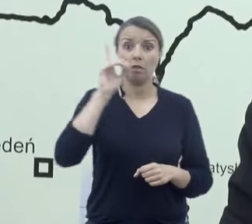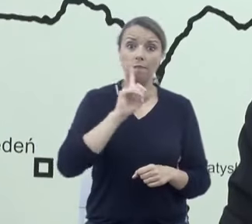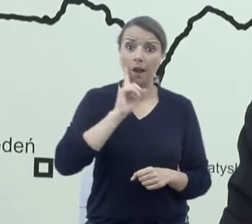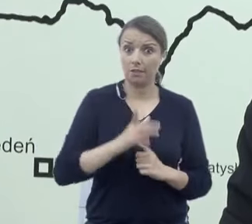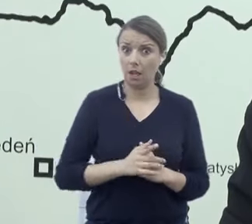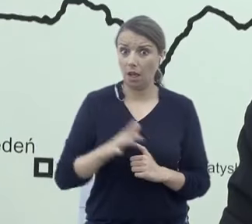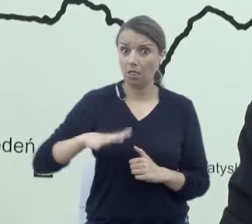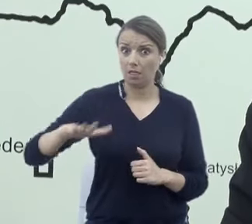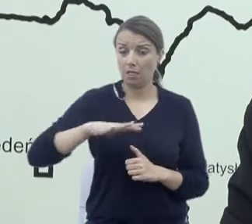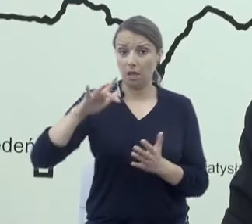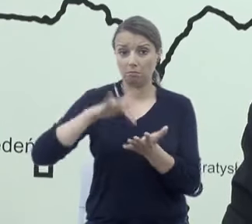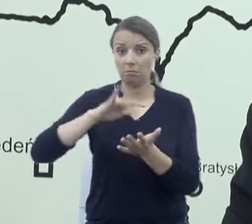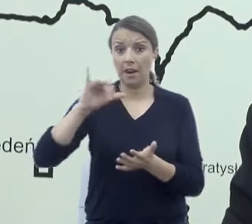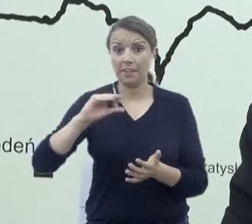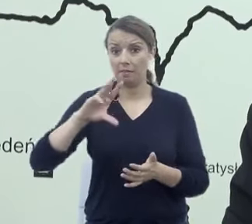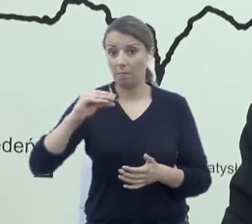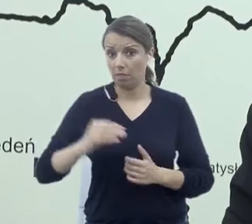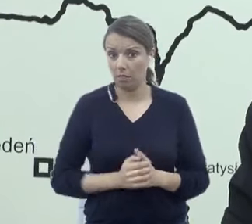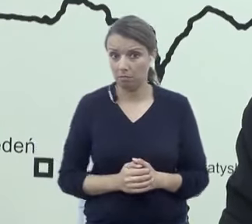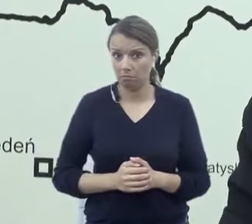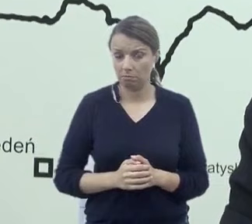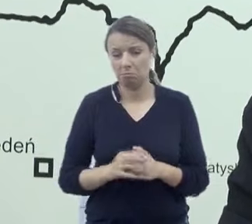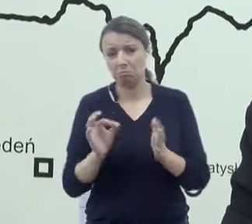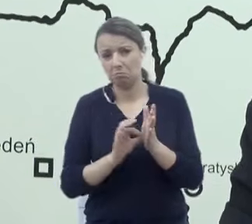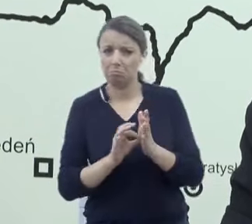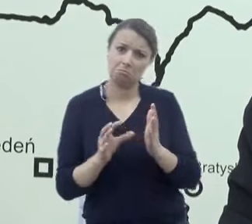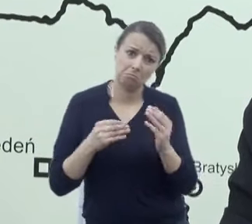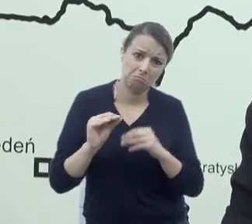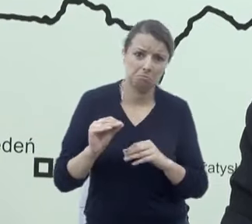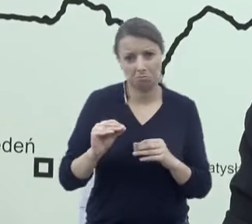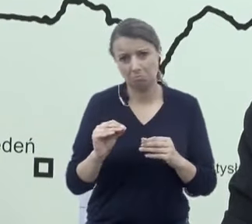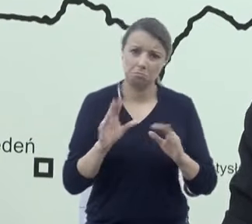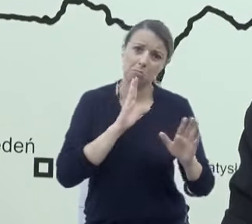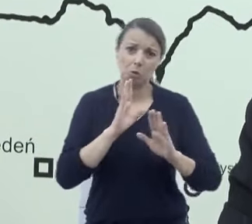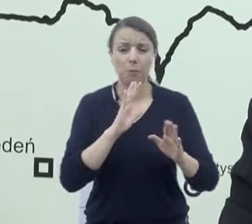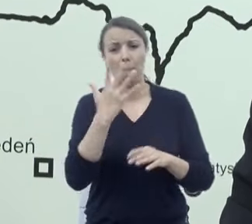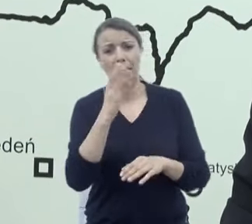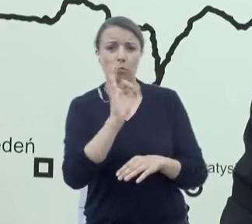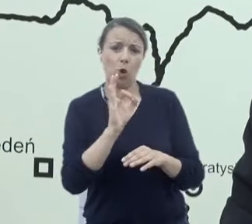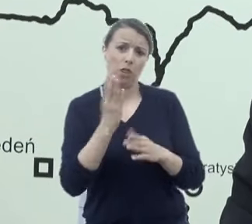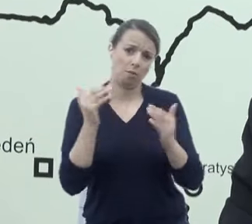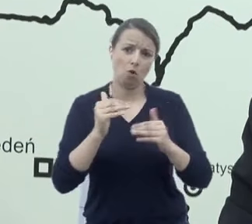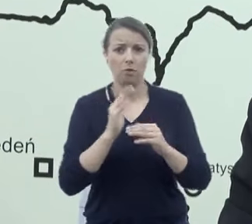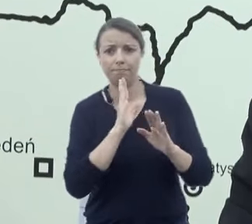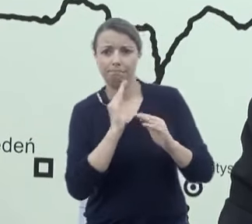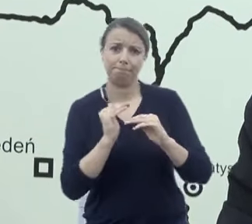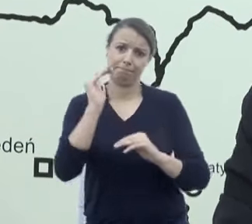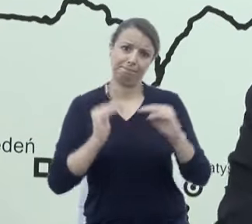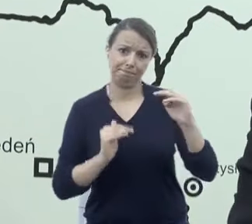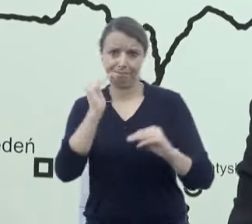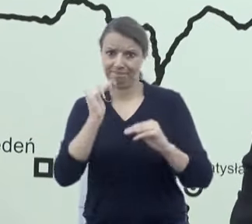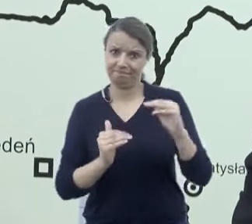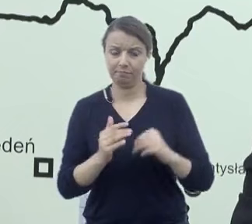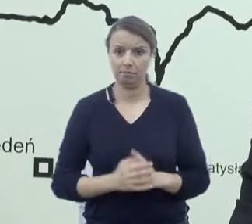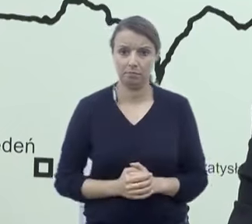tej miejscowości. Na pewno pewnie nie więcej. 5% w tą, w tamtą dałbym. Tylko to ja rozumiem, że